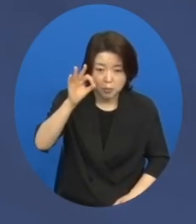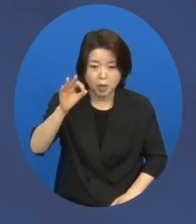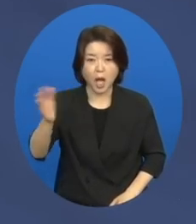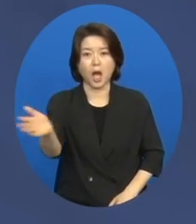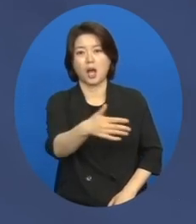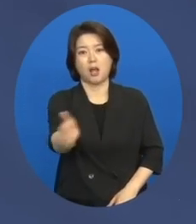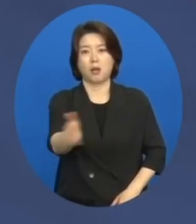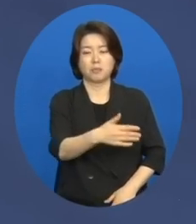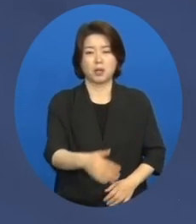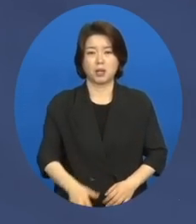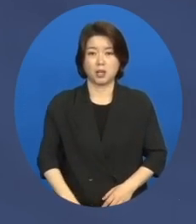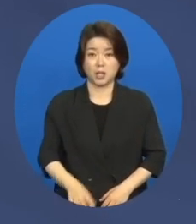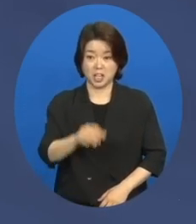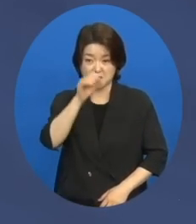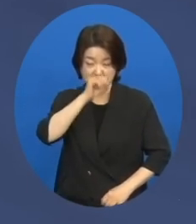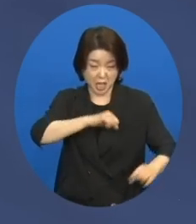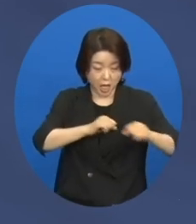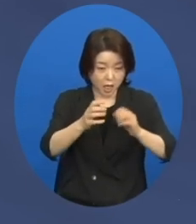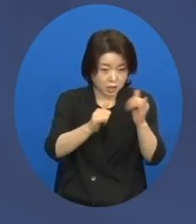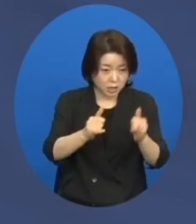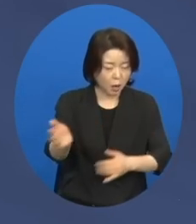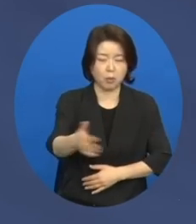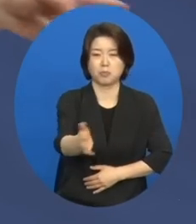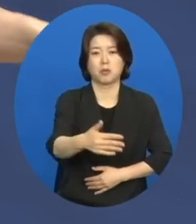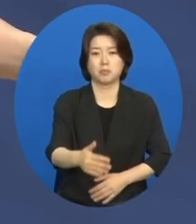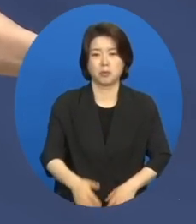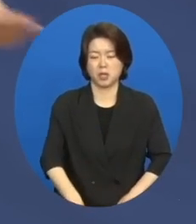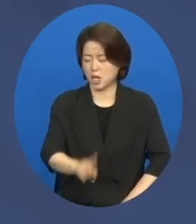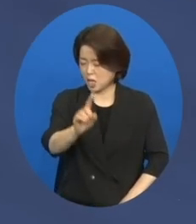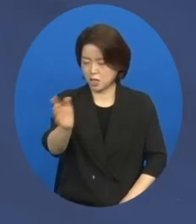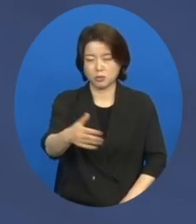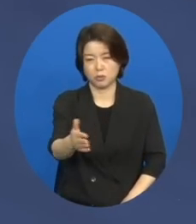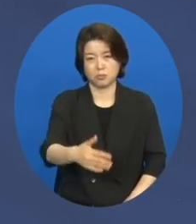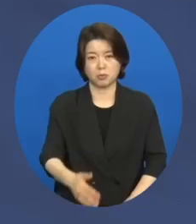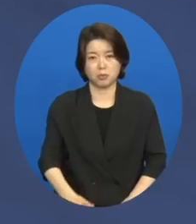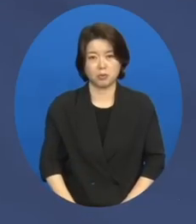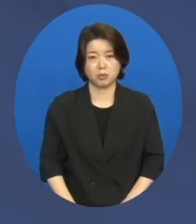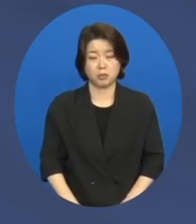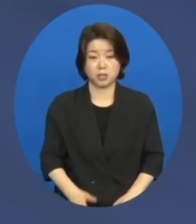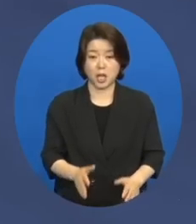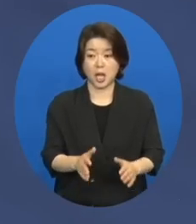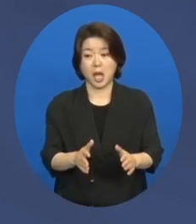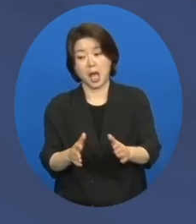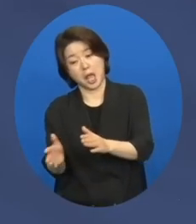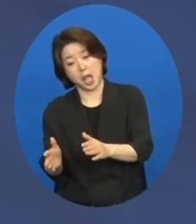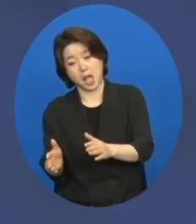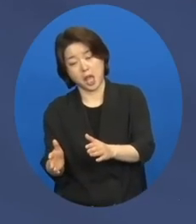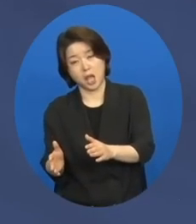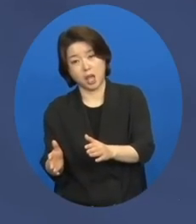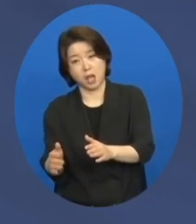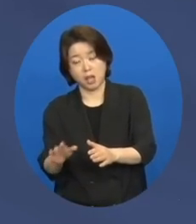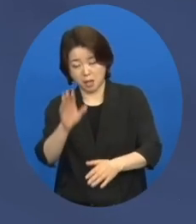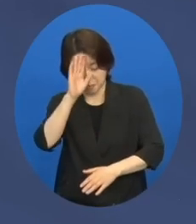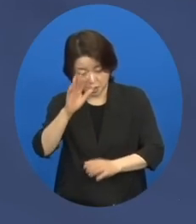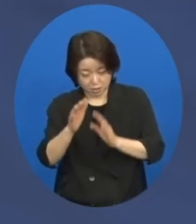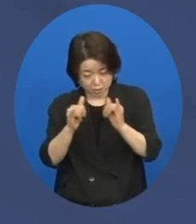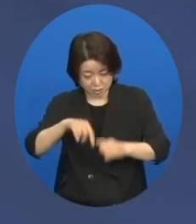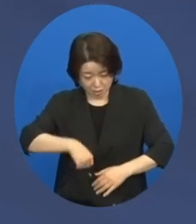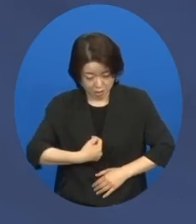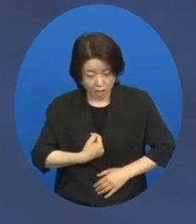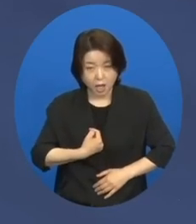없고 선을 행하는 자도 없는데 하나도 없다. 다 치우쳐 이 병든 자를 가지고